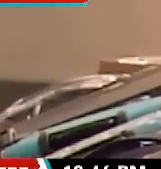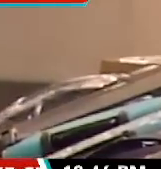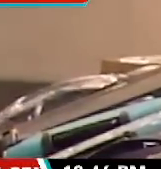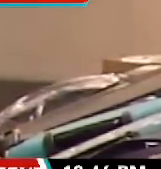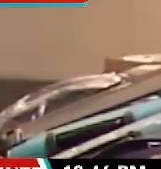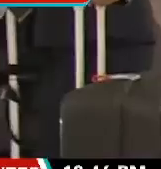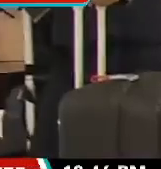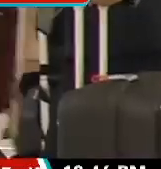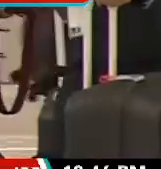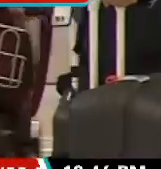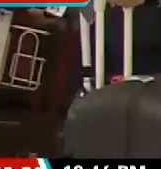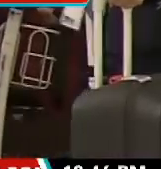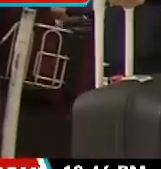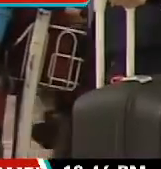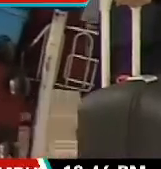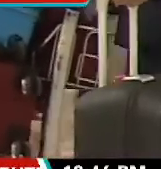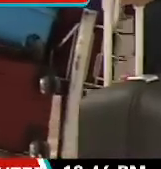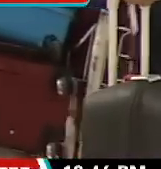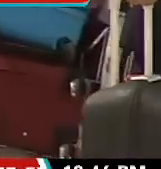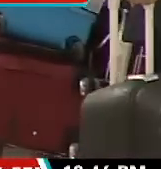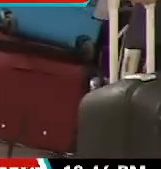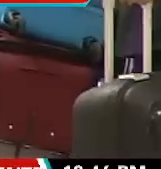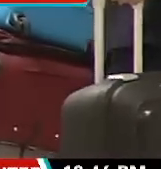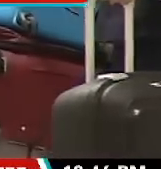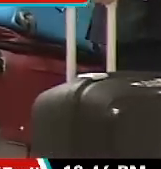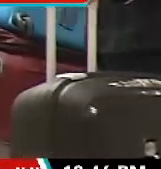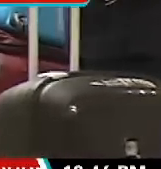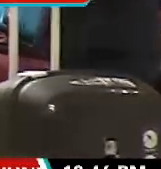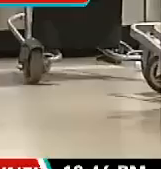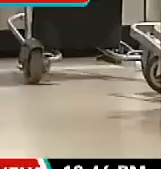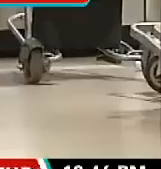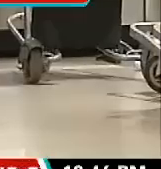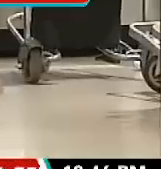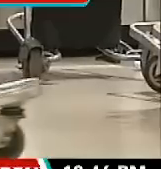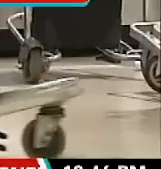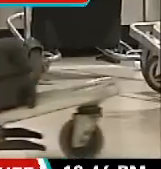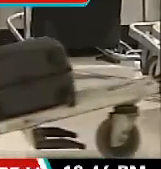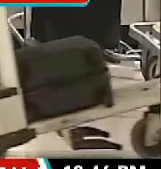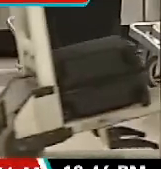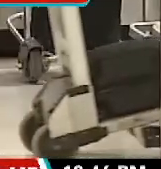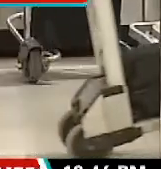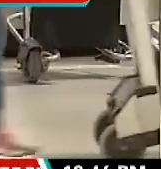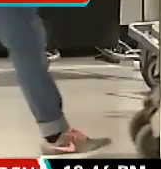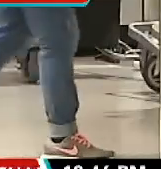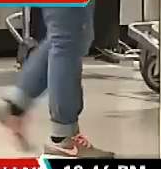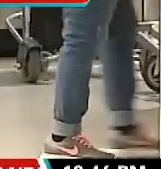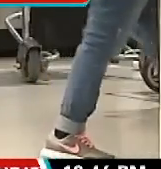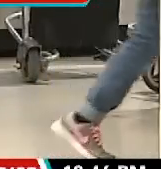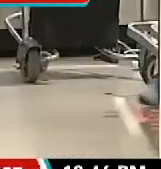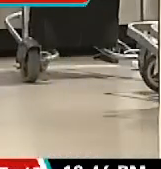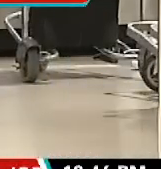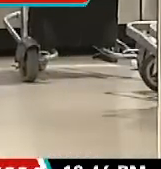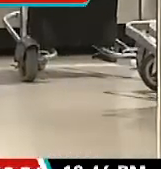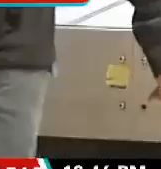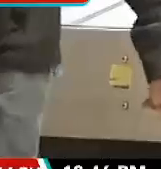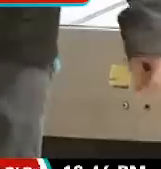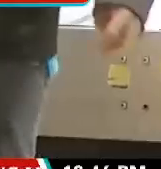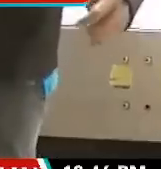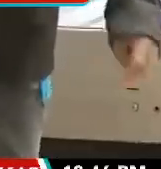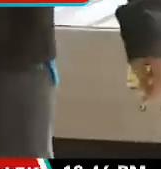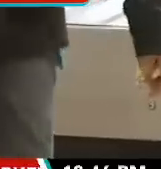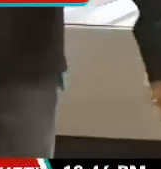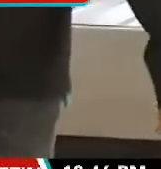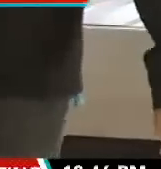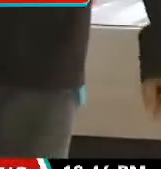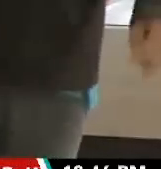of the Press Secretary, libre ang registration sa e-travel platform, kaya mag-ingat sa mga website na